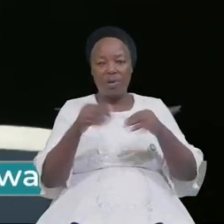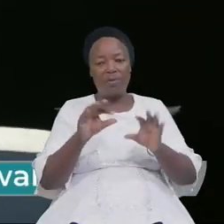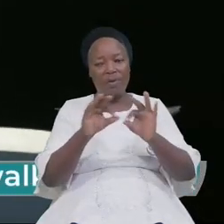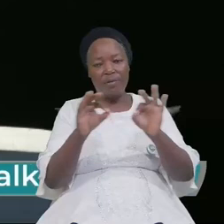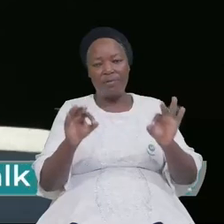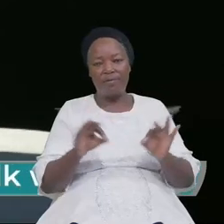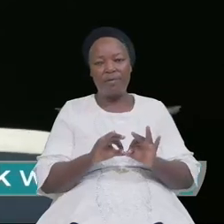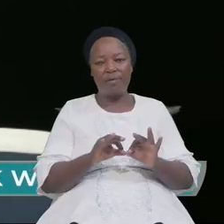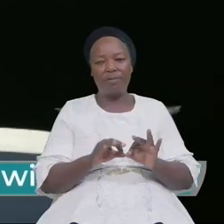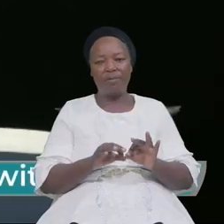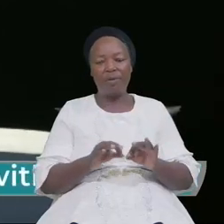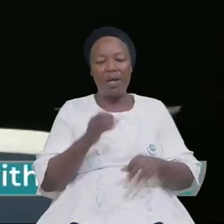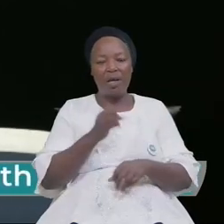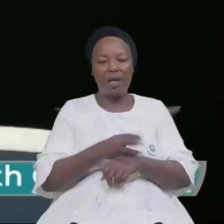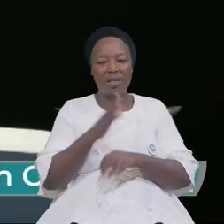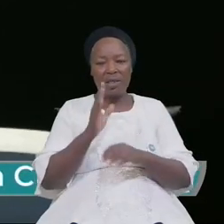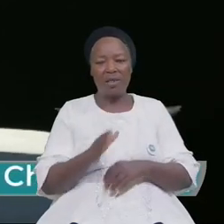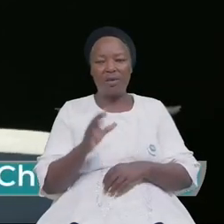Le conseiller,